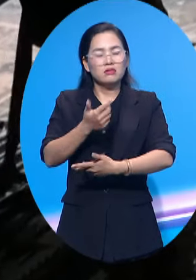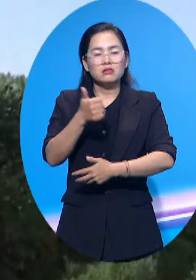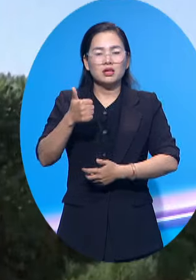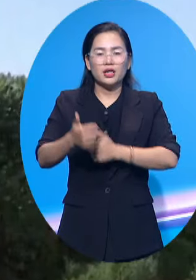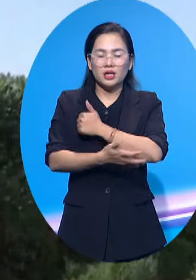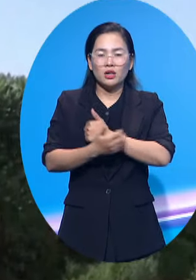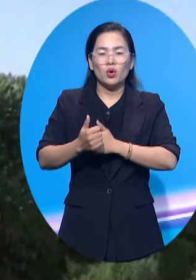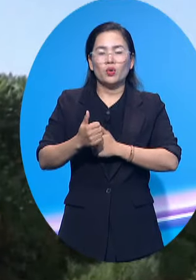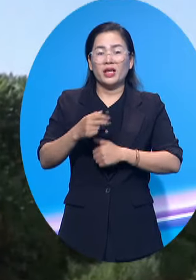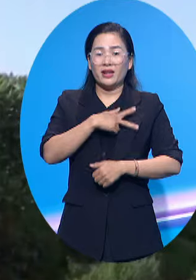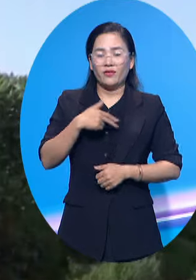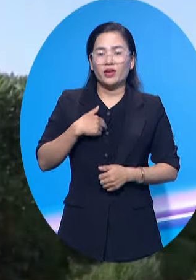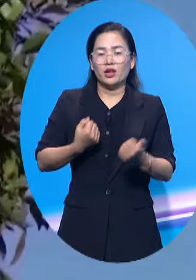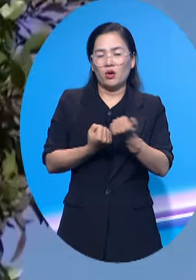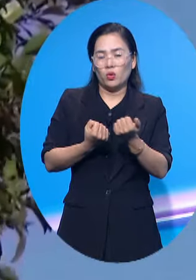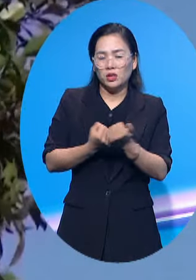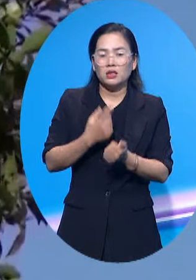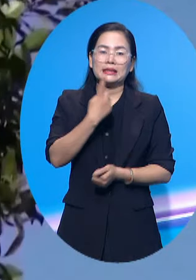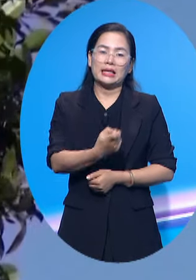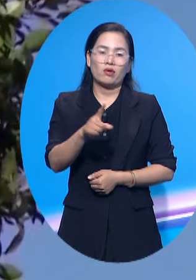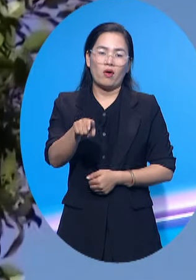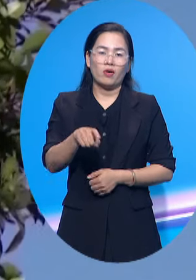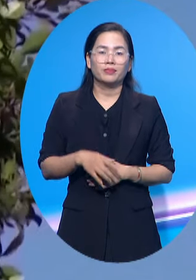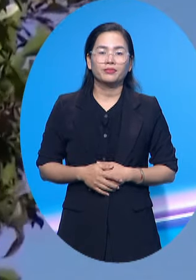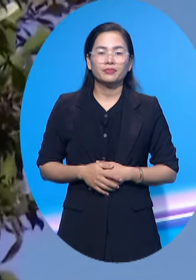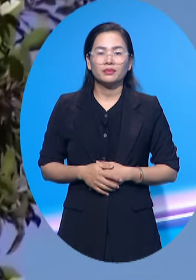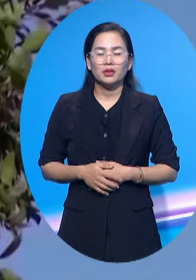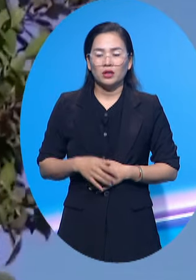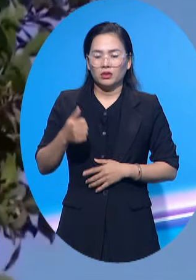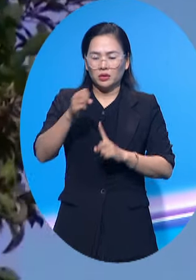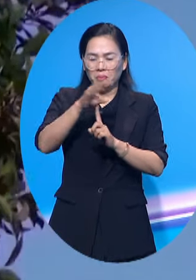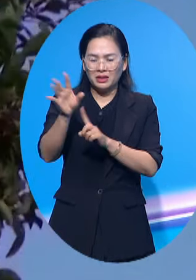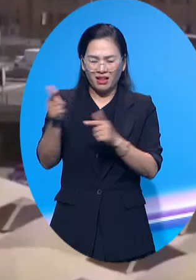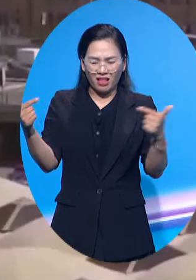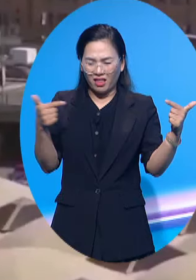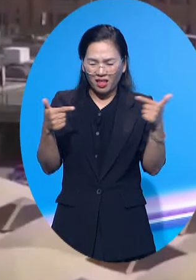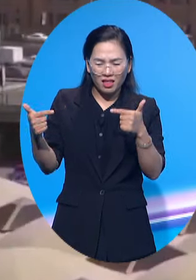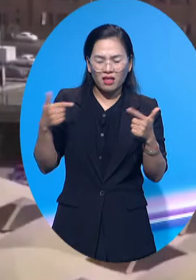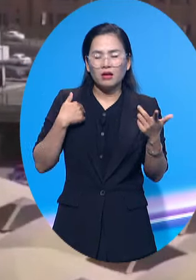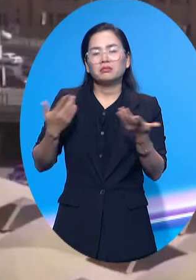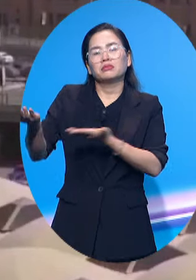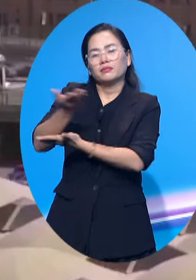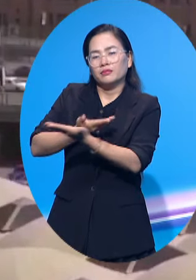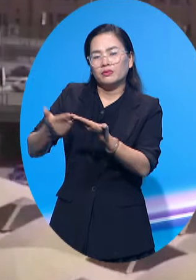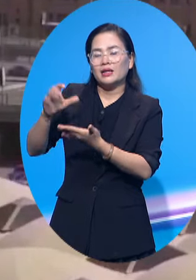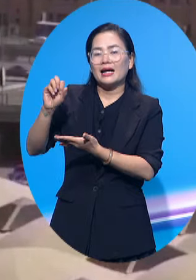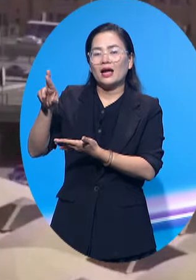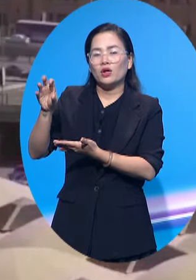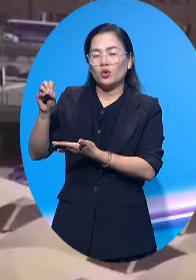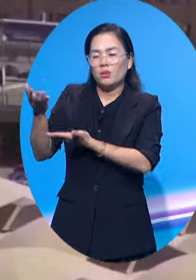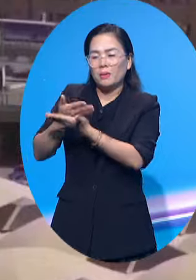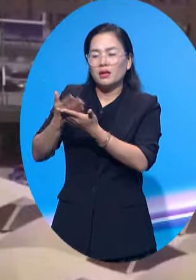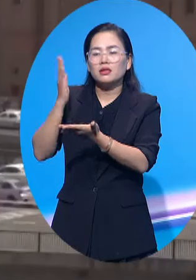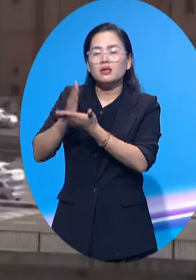quan đến quá trình đàm phán về một lệnh ngừng bắn ở dải Gaza, đang có nhiều thông tin trái chiều về kết quả vòng đàm phán mới nhất ở Cairo hôm 7 tháng